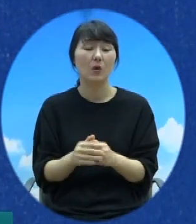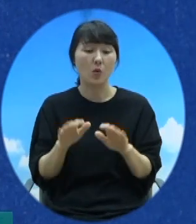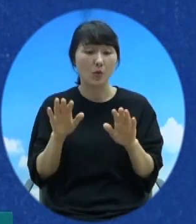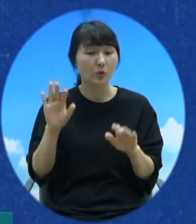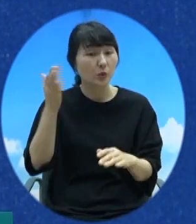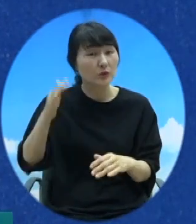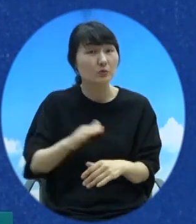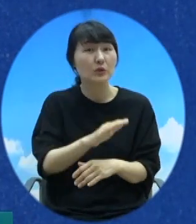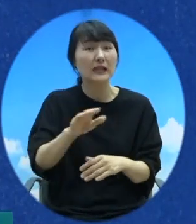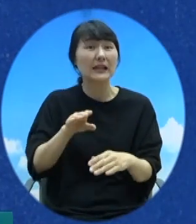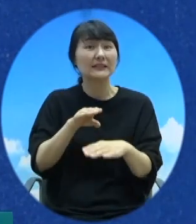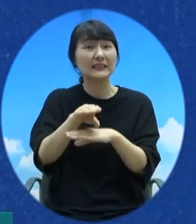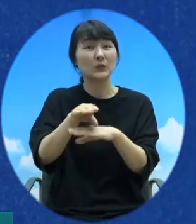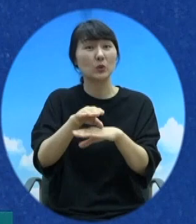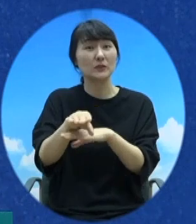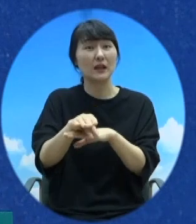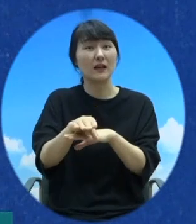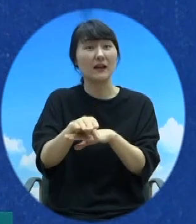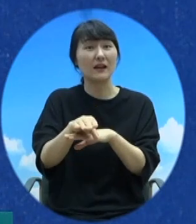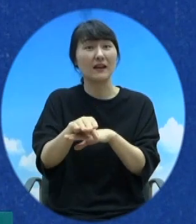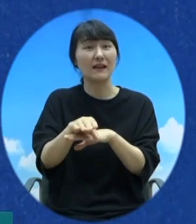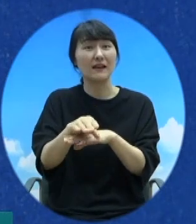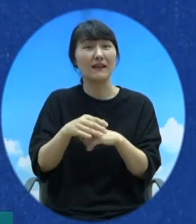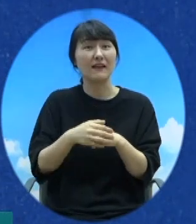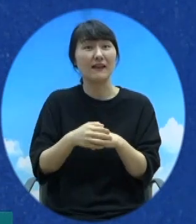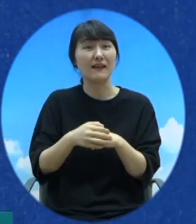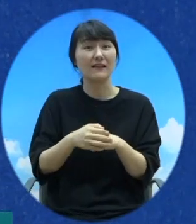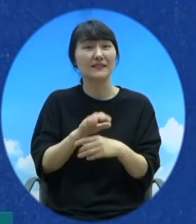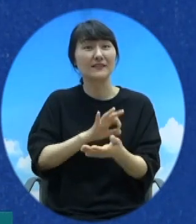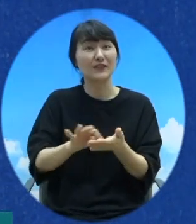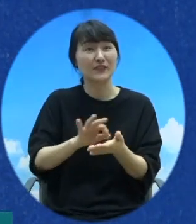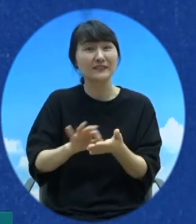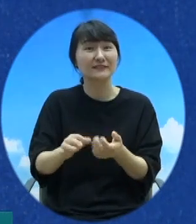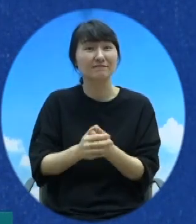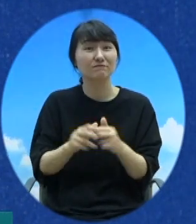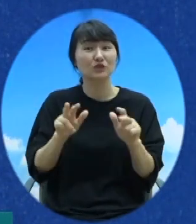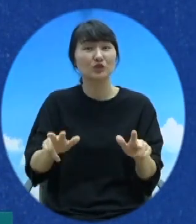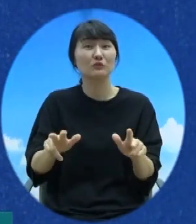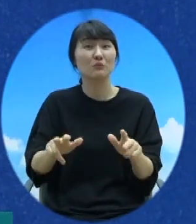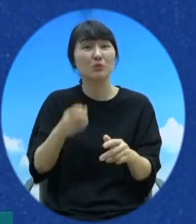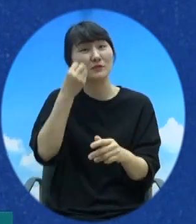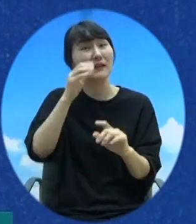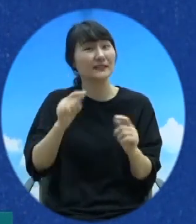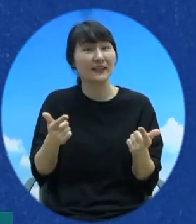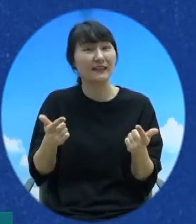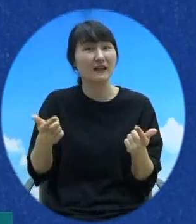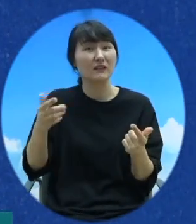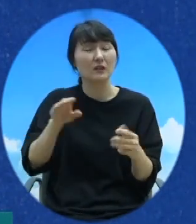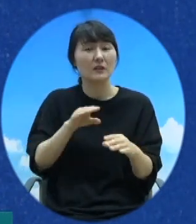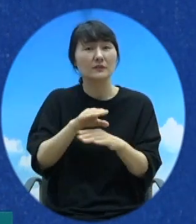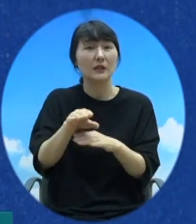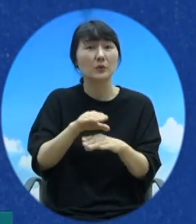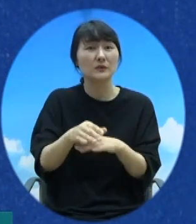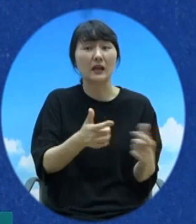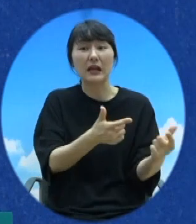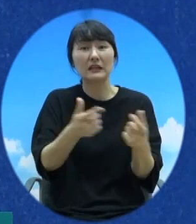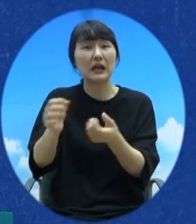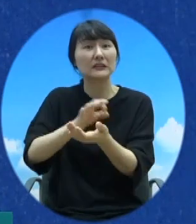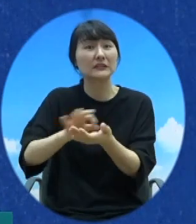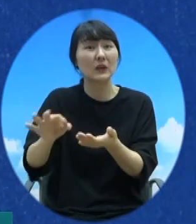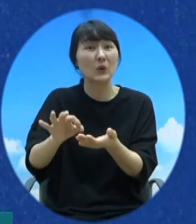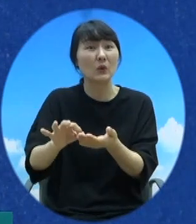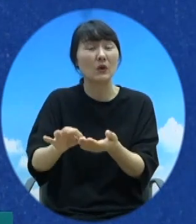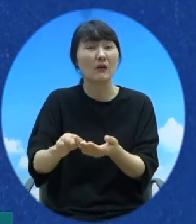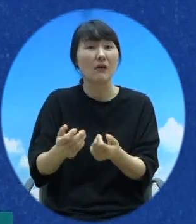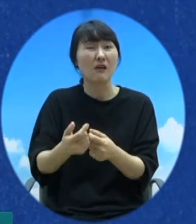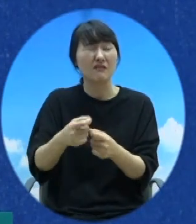오늘날 우리가 자동차를 타고 다니는 것은 너무도 보편적인 일이 되었습니다만은 이것이 그렇게 오래되지 않았어요.